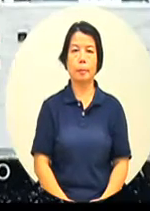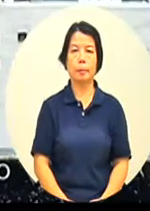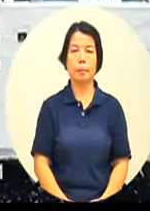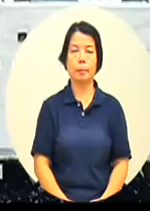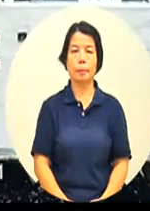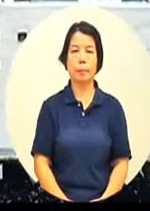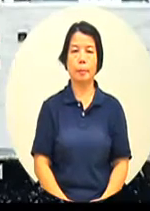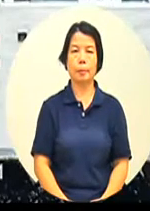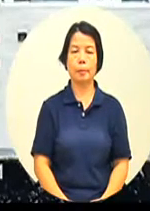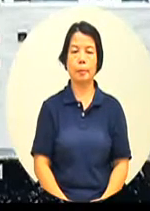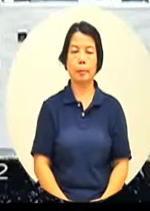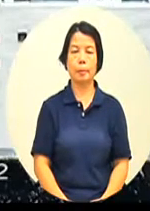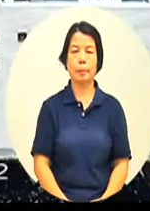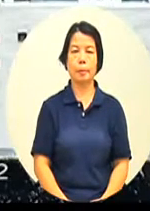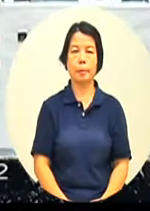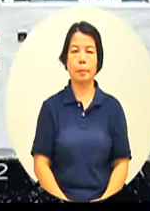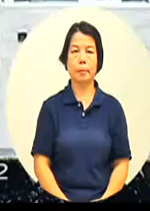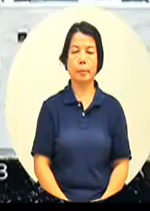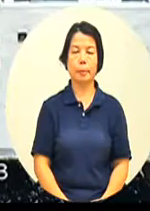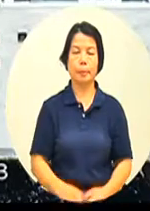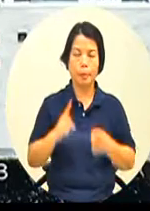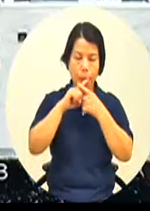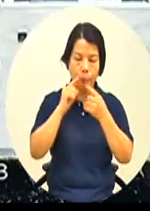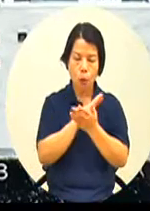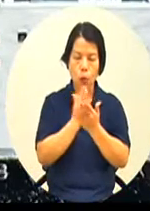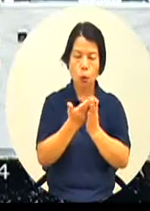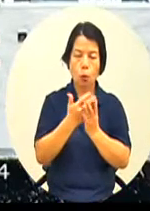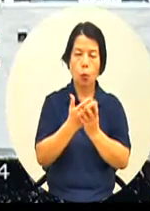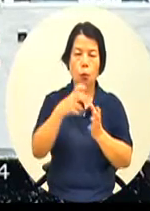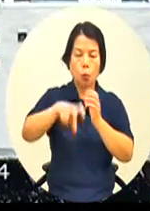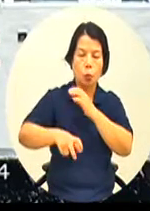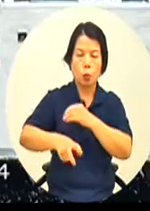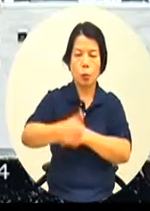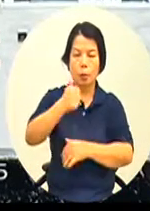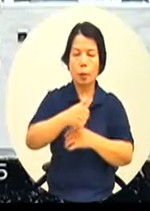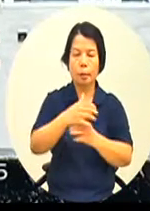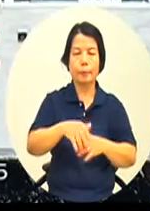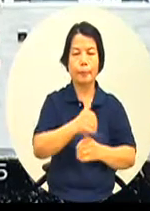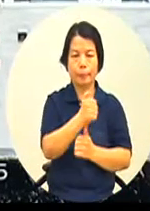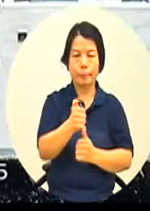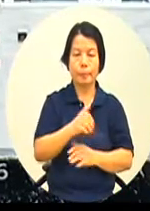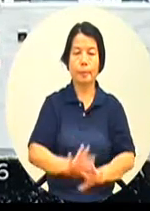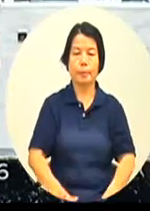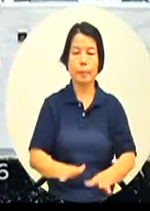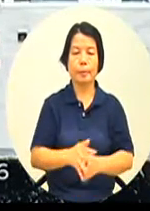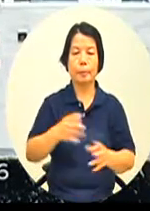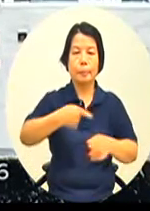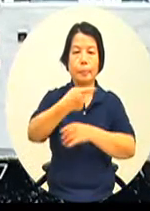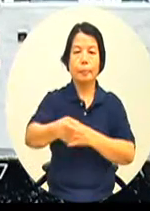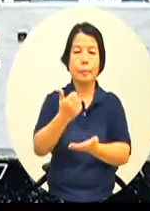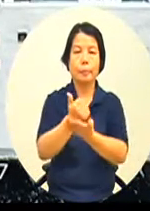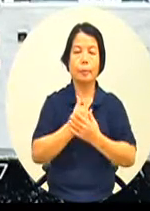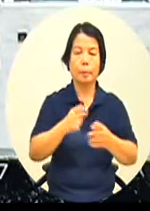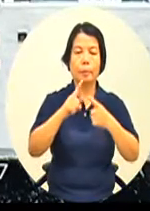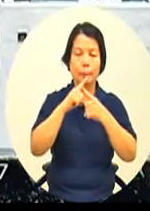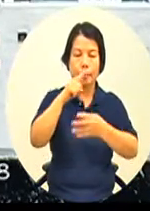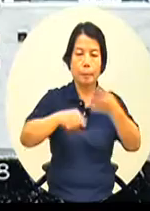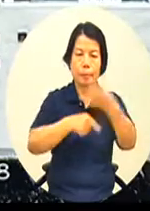好，谢谢我们秘书处的前处长，接下来我们请人事处的叶处长业务